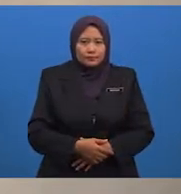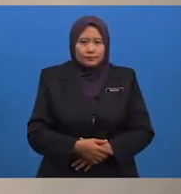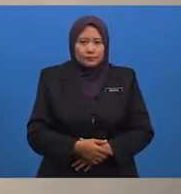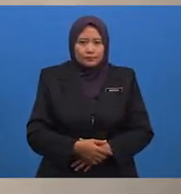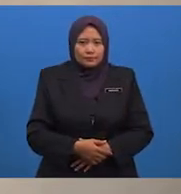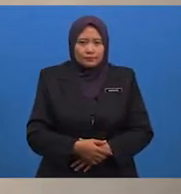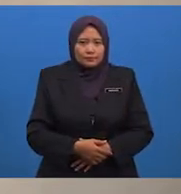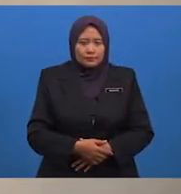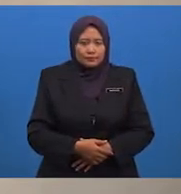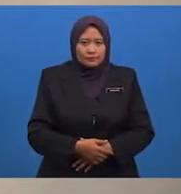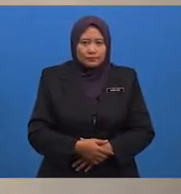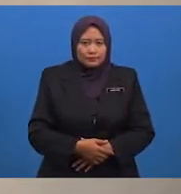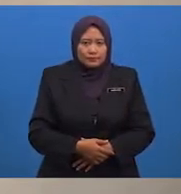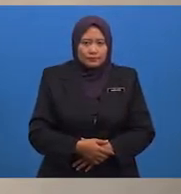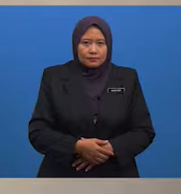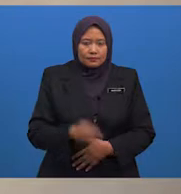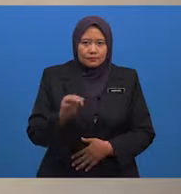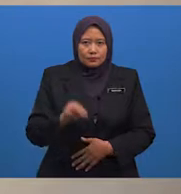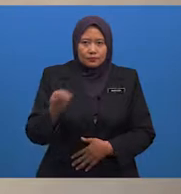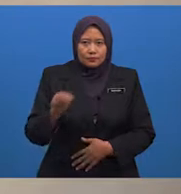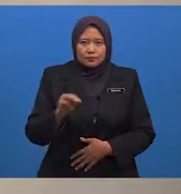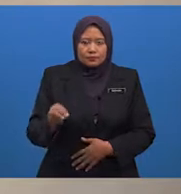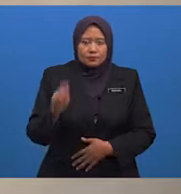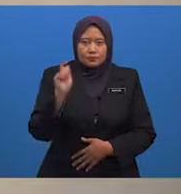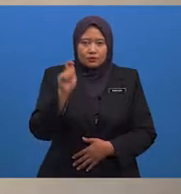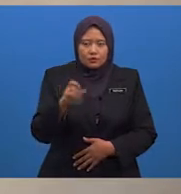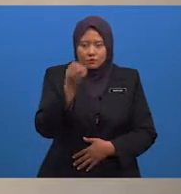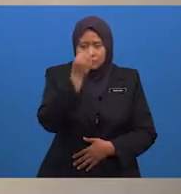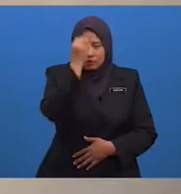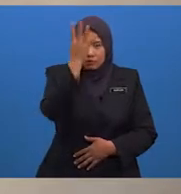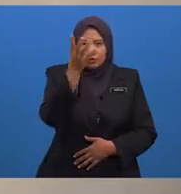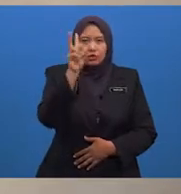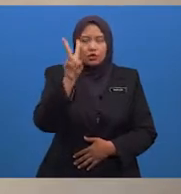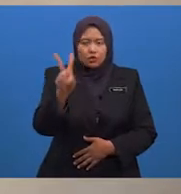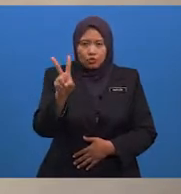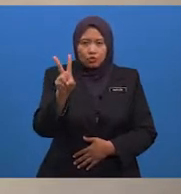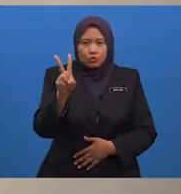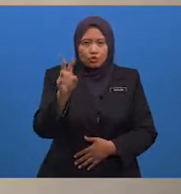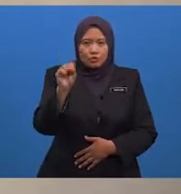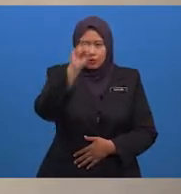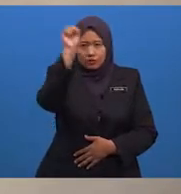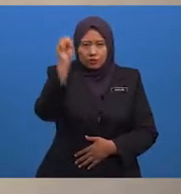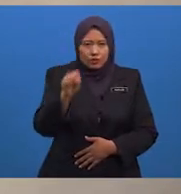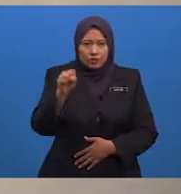Murid-murid perlu menyatakan 2 persoalan yang terdapat dalam drama hadiah.